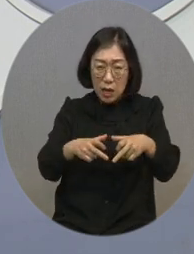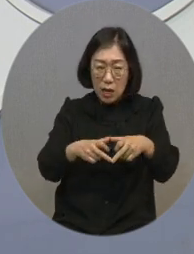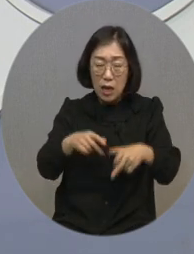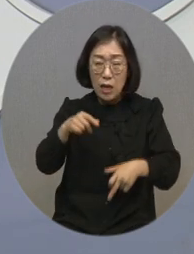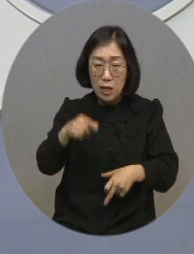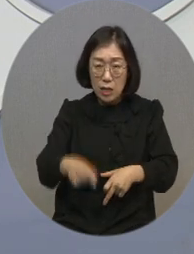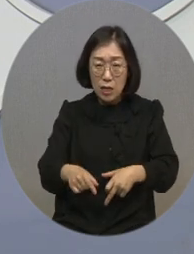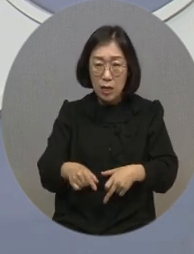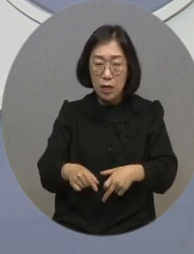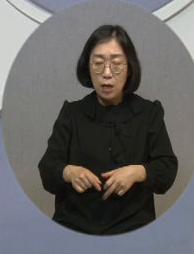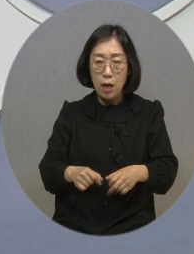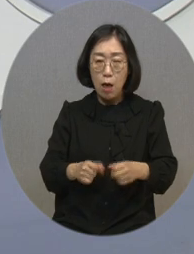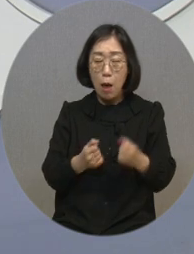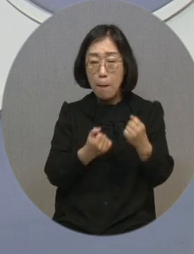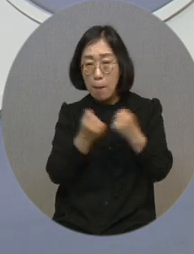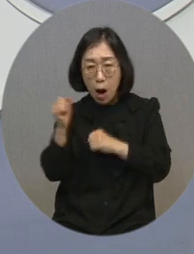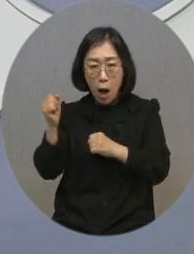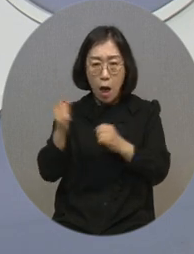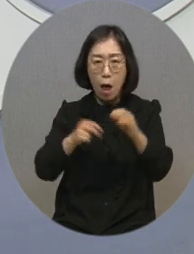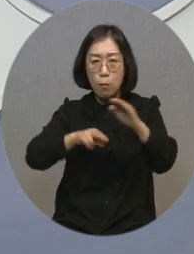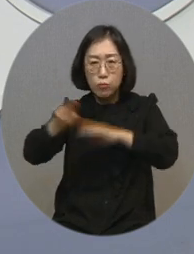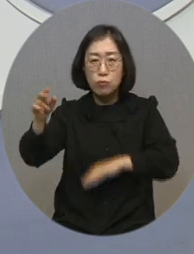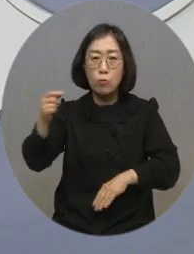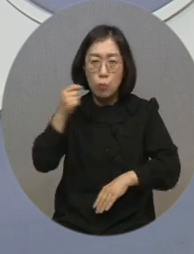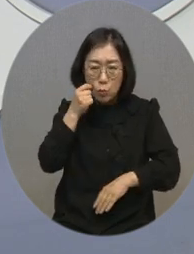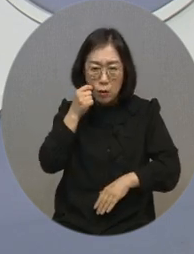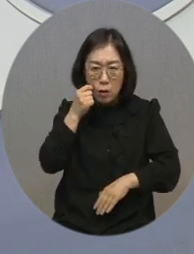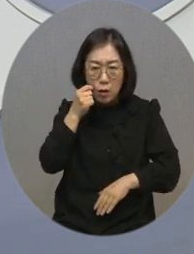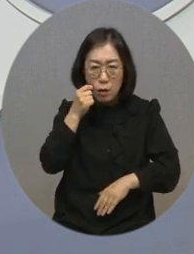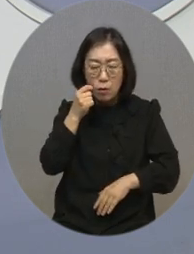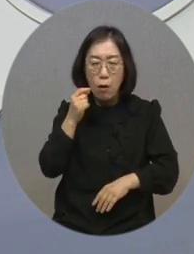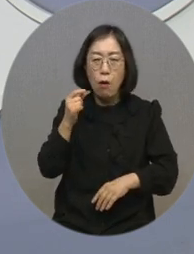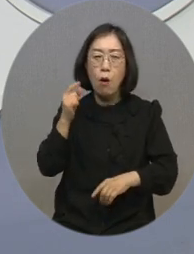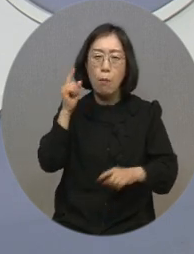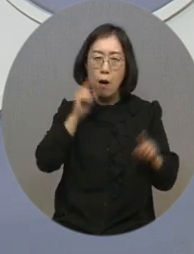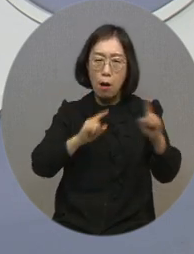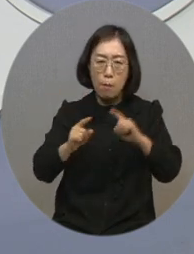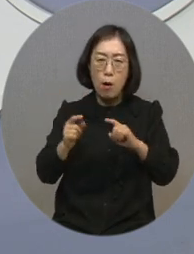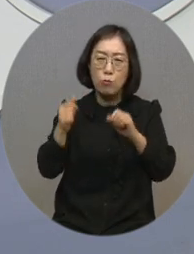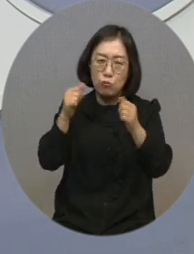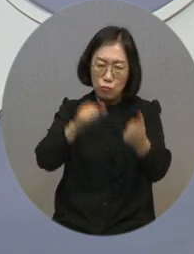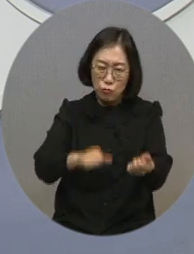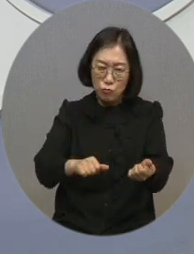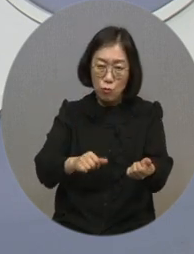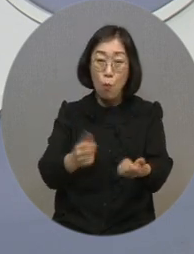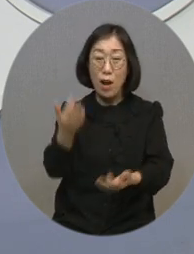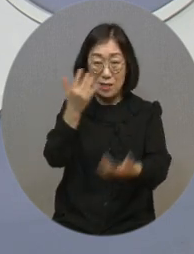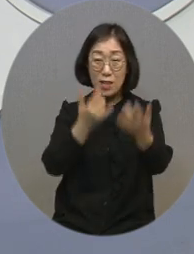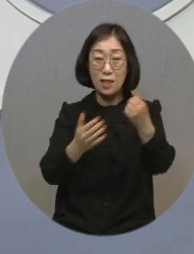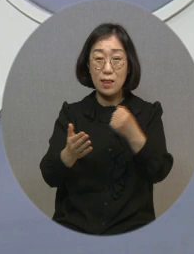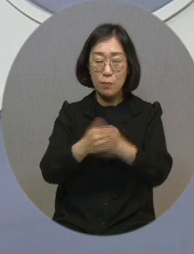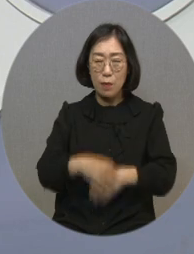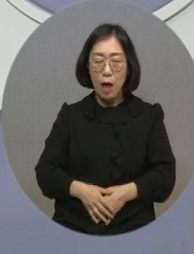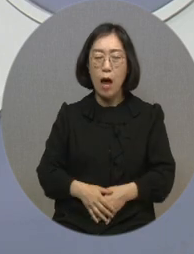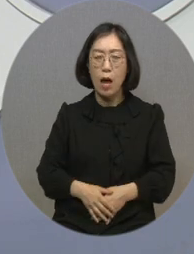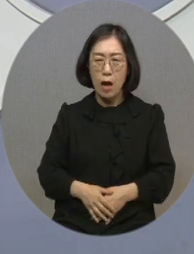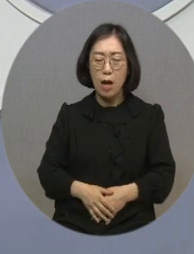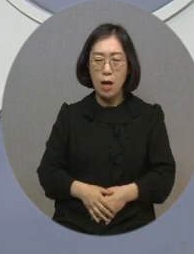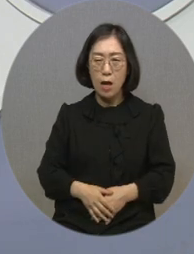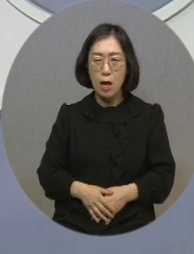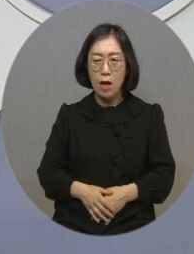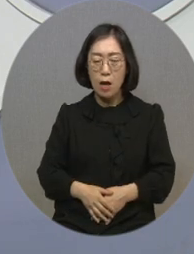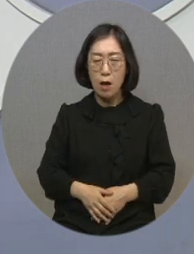명의 장애인들이 이제 사고를 당한 적이 있었는데 이제 그때 제가 이제 깨달았던 게 비인가